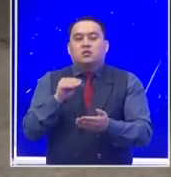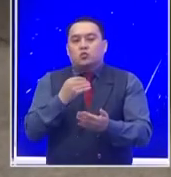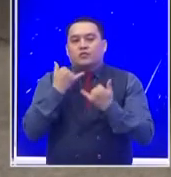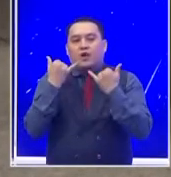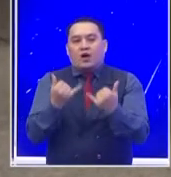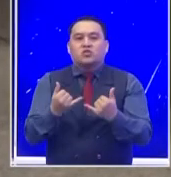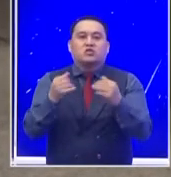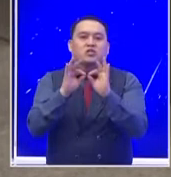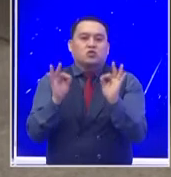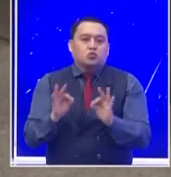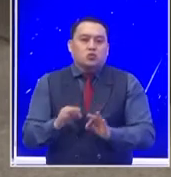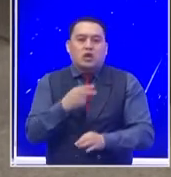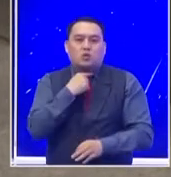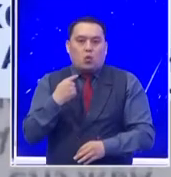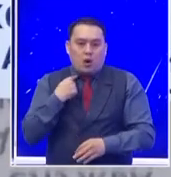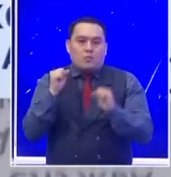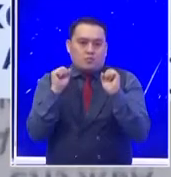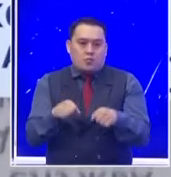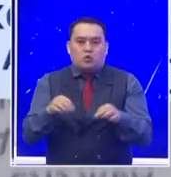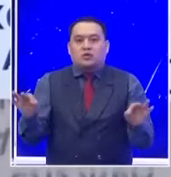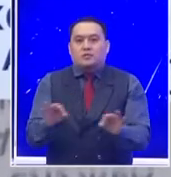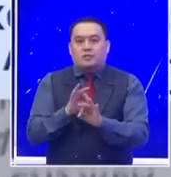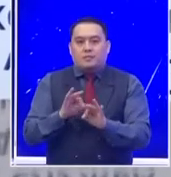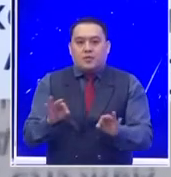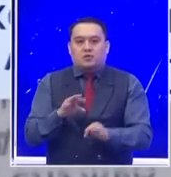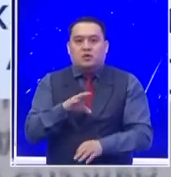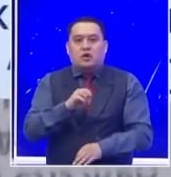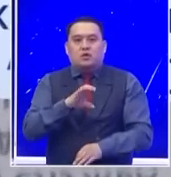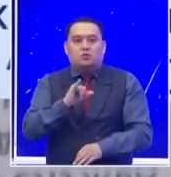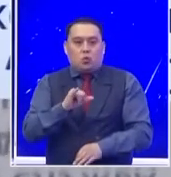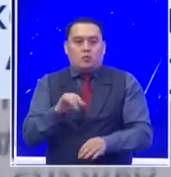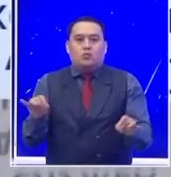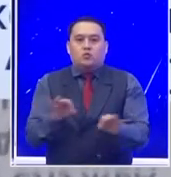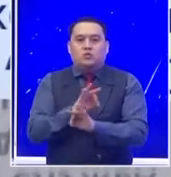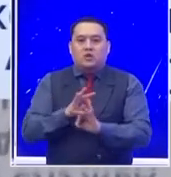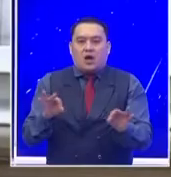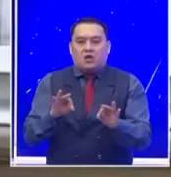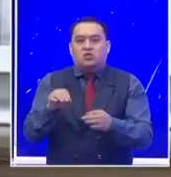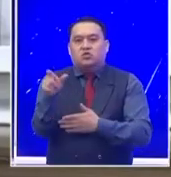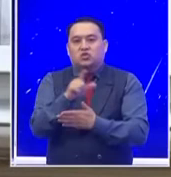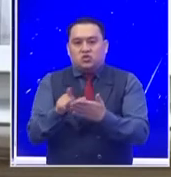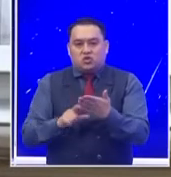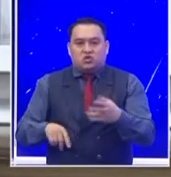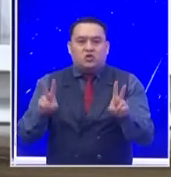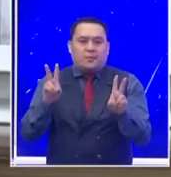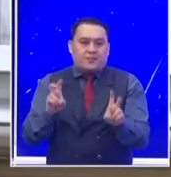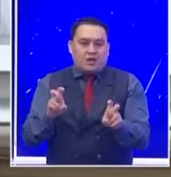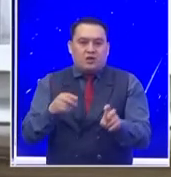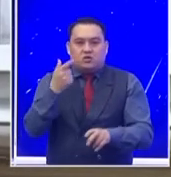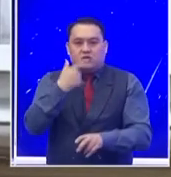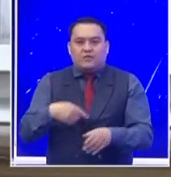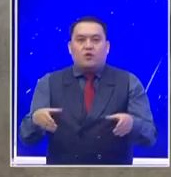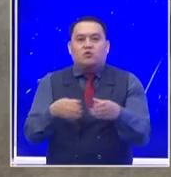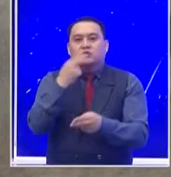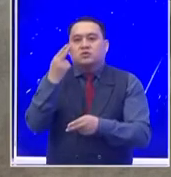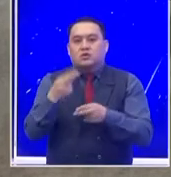только круга на смогут насладиться поэтическим концертом мукагали место классу и музыкальным спектаклем джульбарс свой тур коллектив